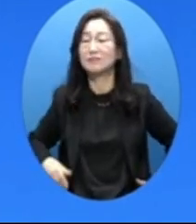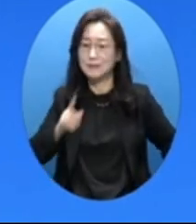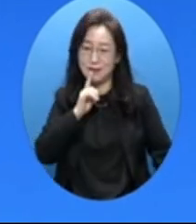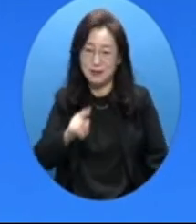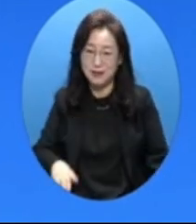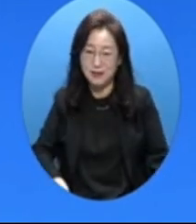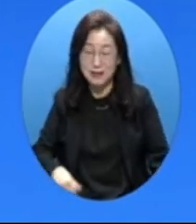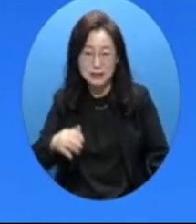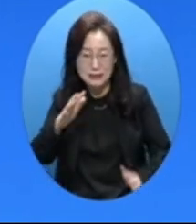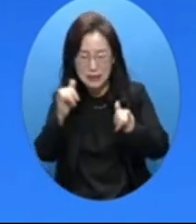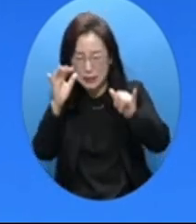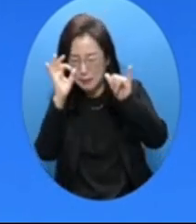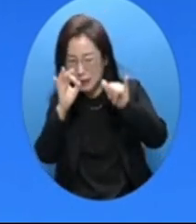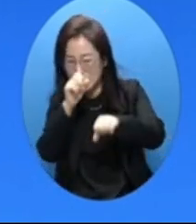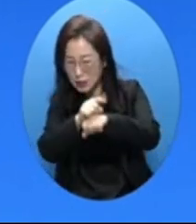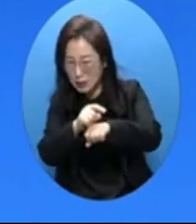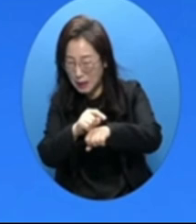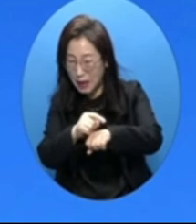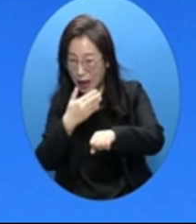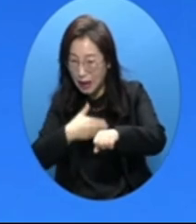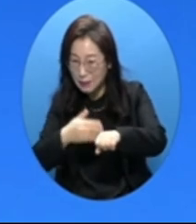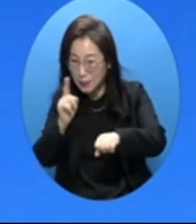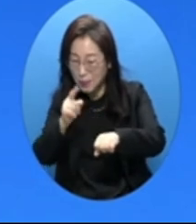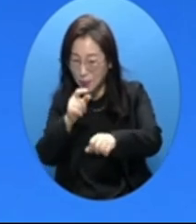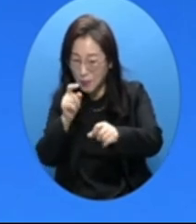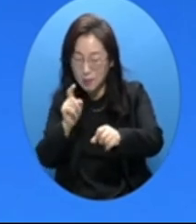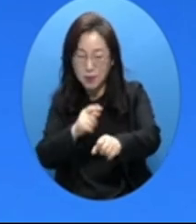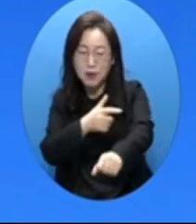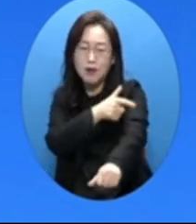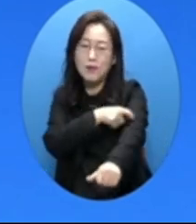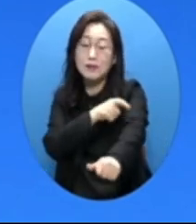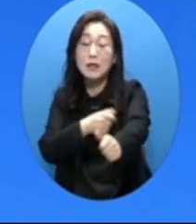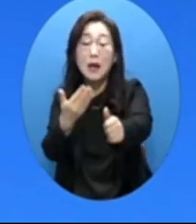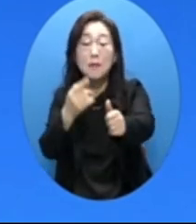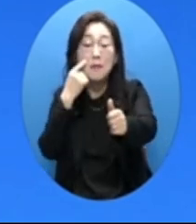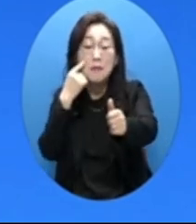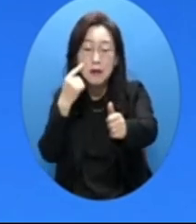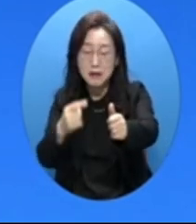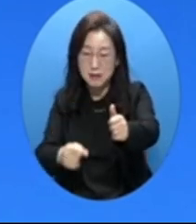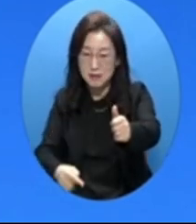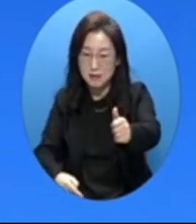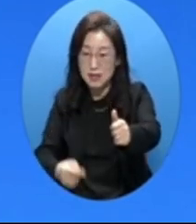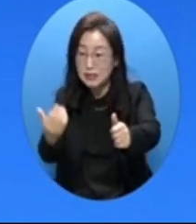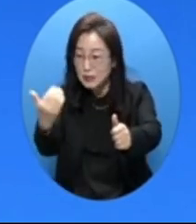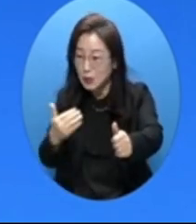채워 봐야 한다는 말이 있어요 그 전에 몰랐는데 그 자리만 올라가면